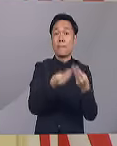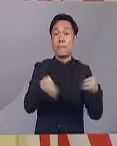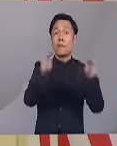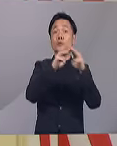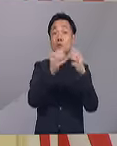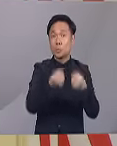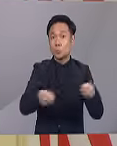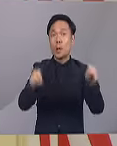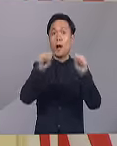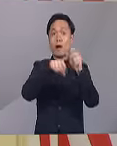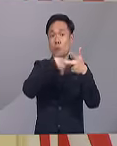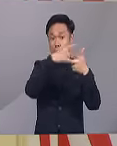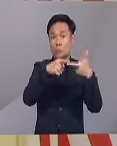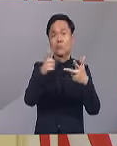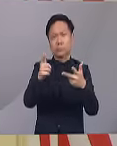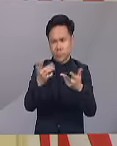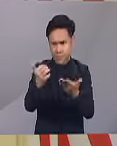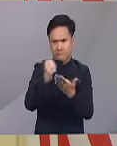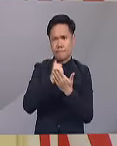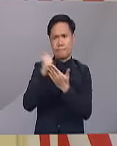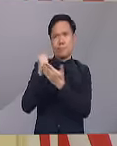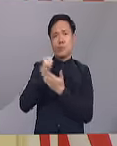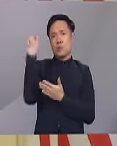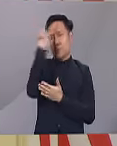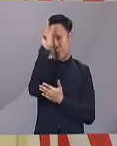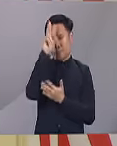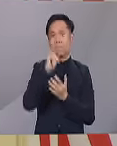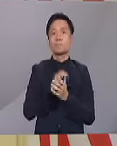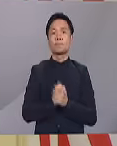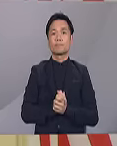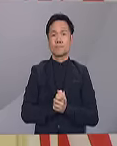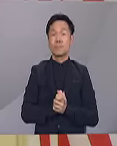terlibat bagi membantu kerajaan ini. Dan kita mengalu-alukan